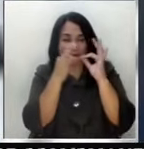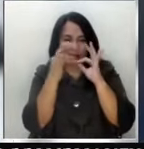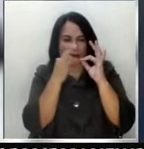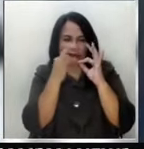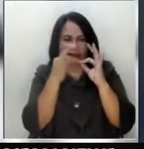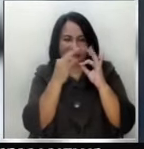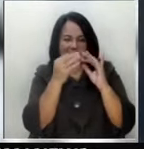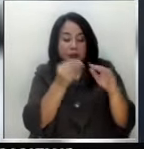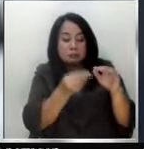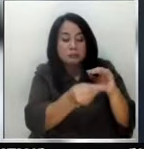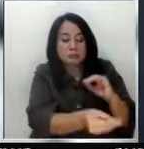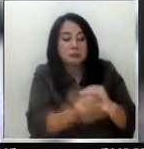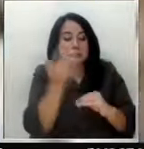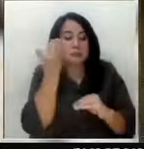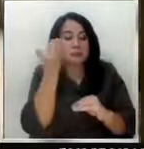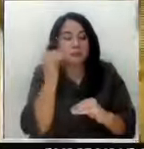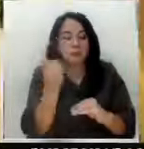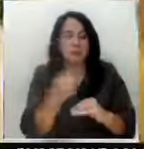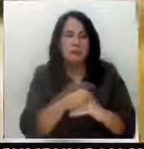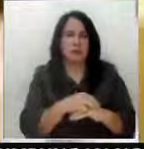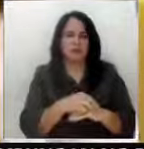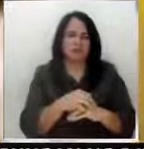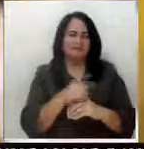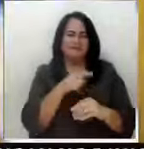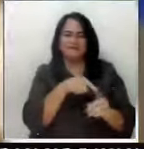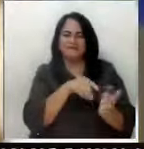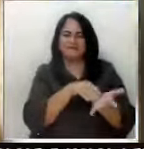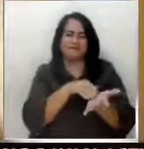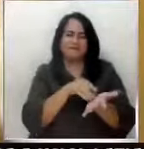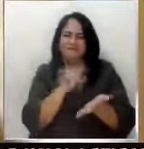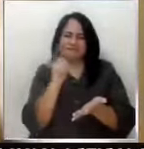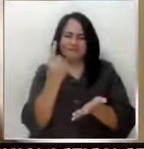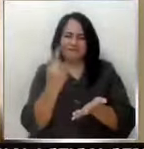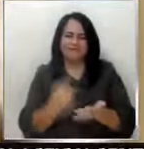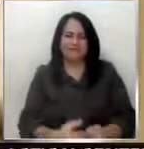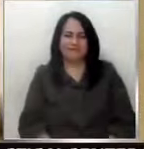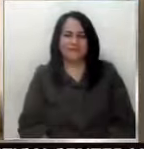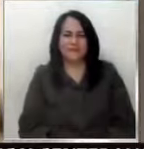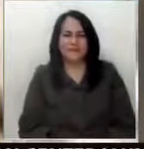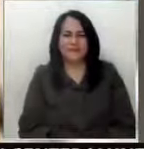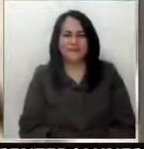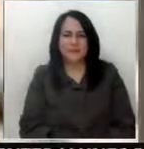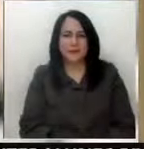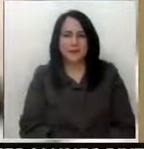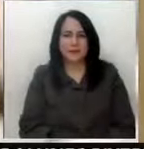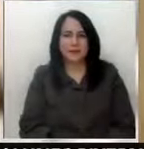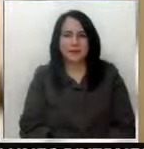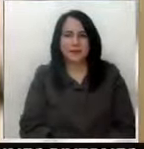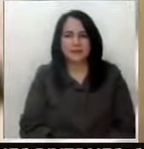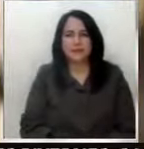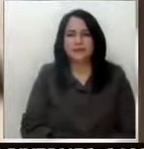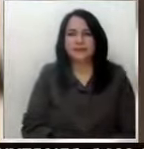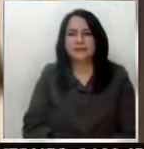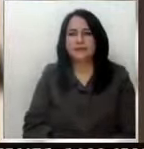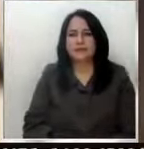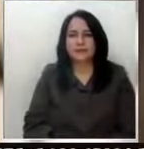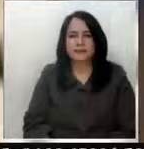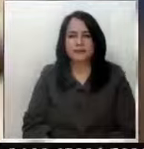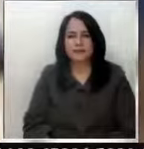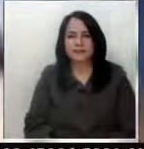droga sa kanya, pero siyempre alibay niya yon. Para sa GMA Integrated News, Emil Sumangil, Nakatutok, 24